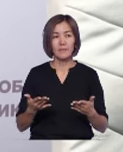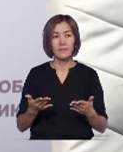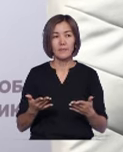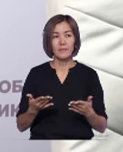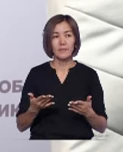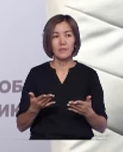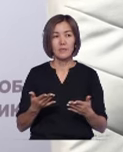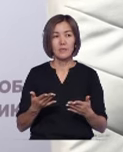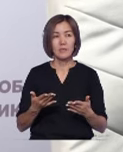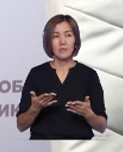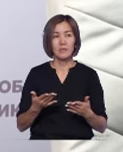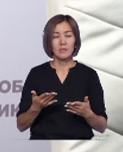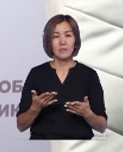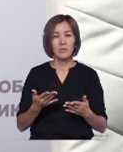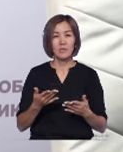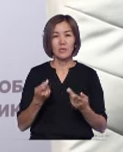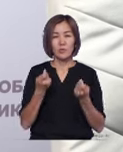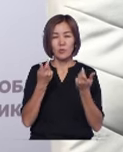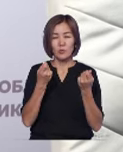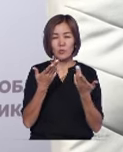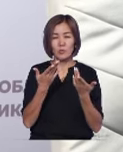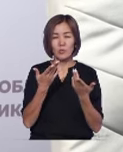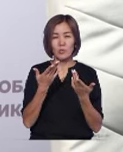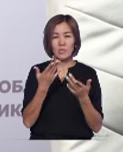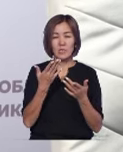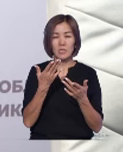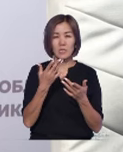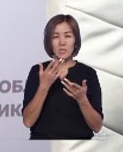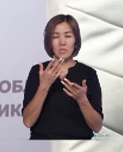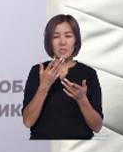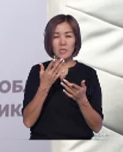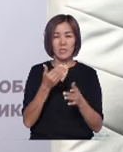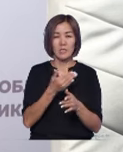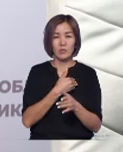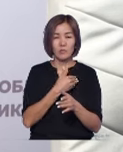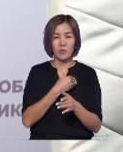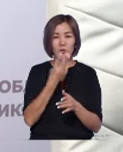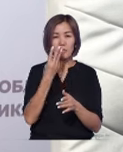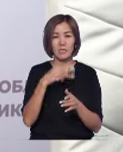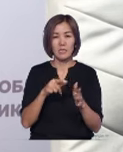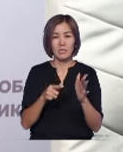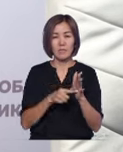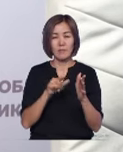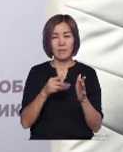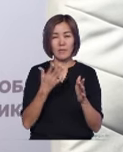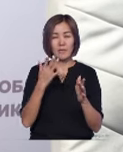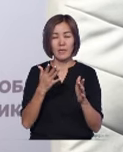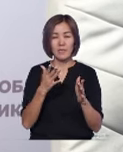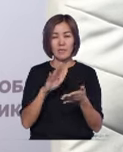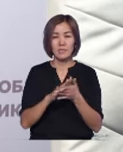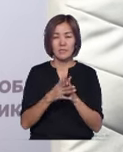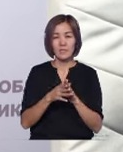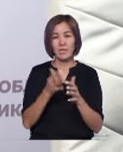руках имеются язвочки. Еще субфебрильная температура. Состояние пациентов оценивается в средней